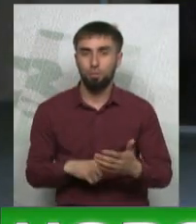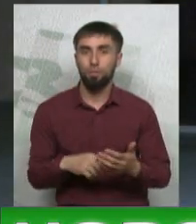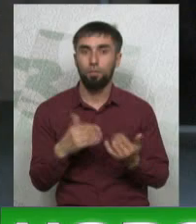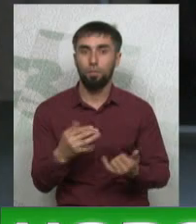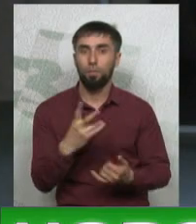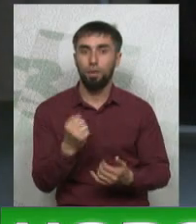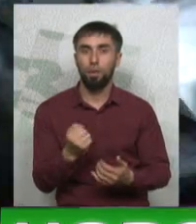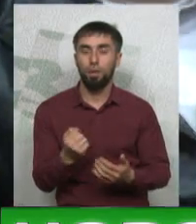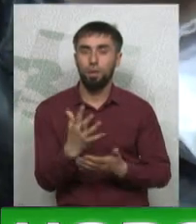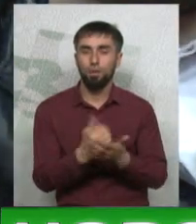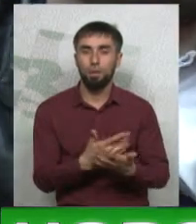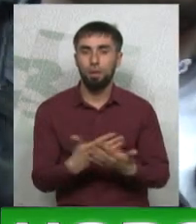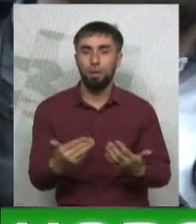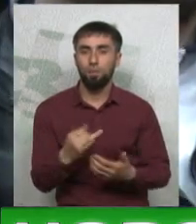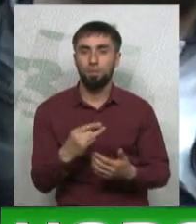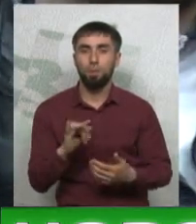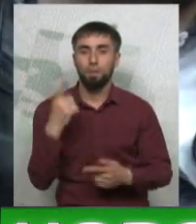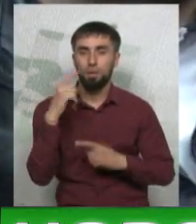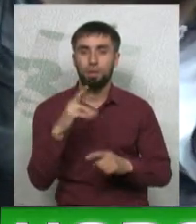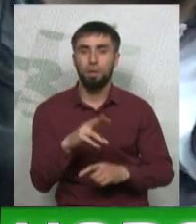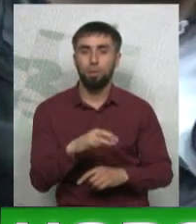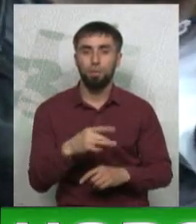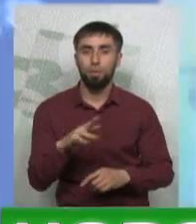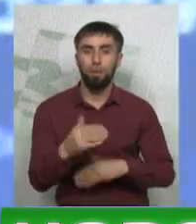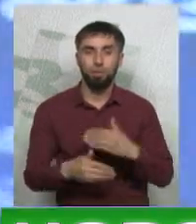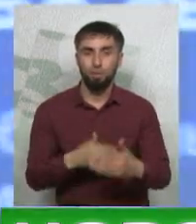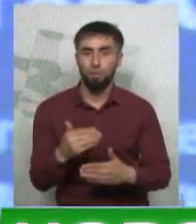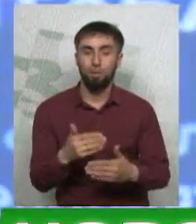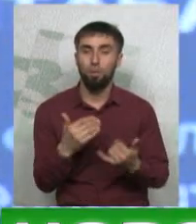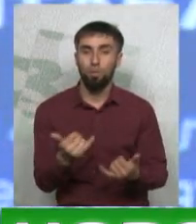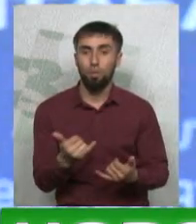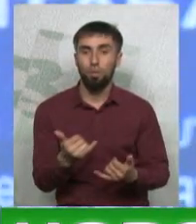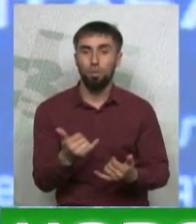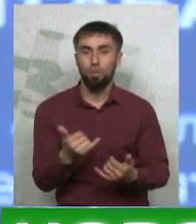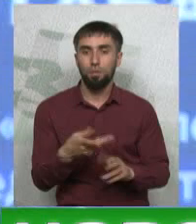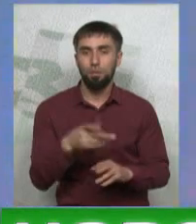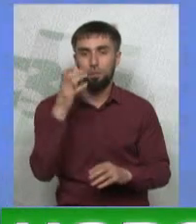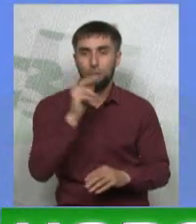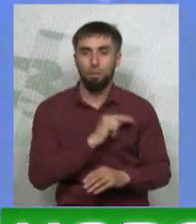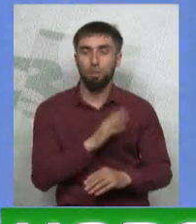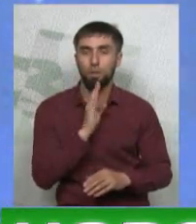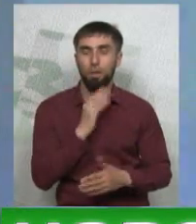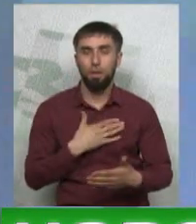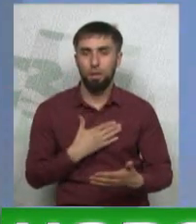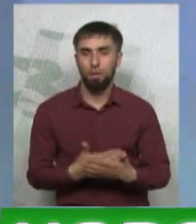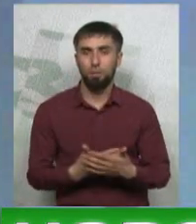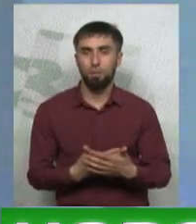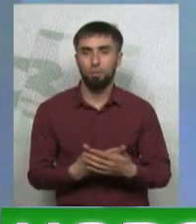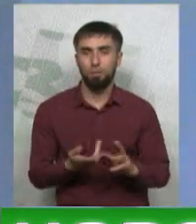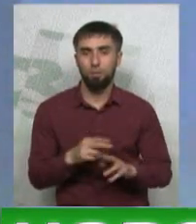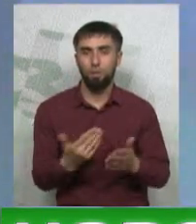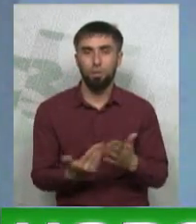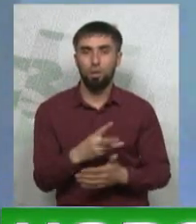сегодня она запаслась разными фишками и идеями для медиапродвижения. Сейчас, помимо научной работы, девушка активно раскручивает